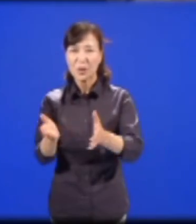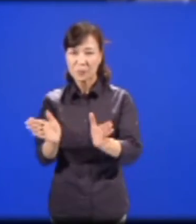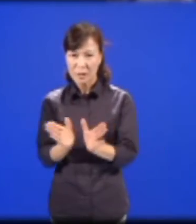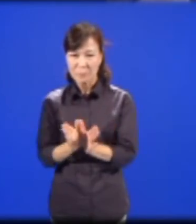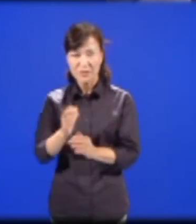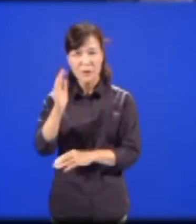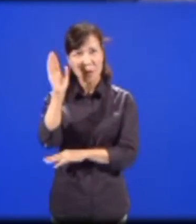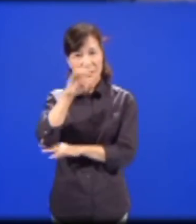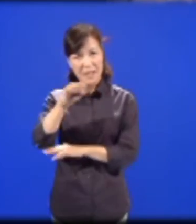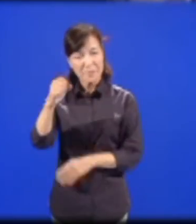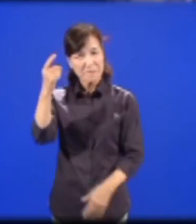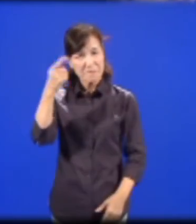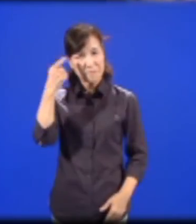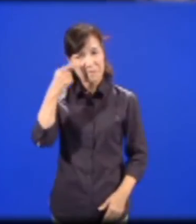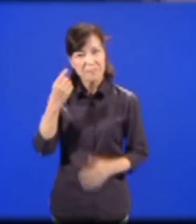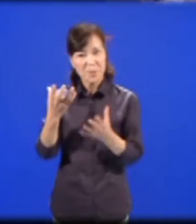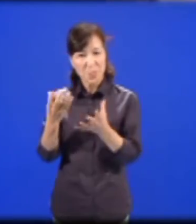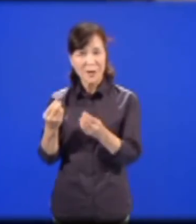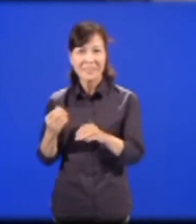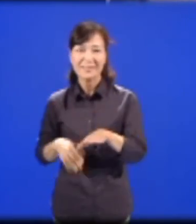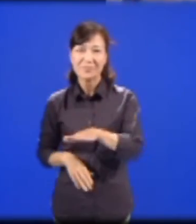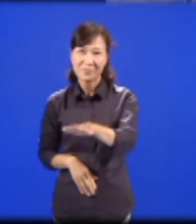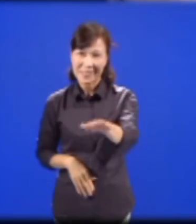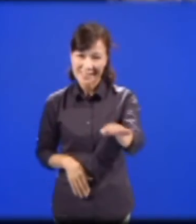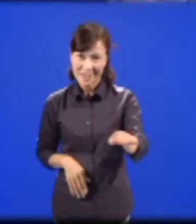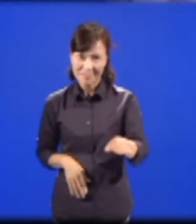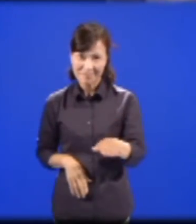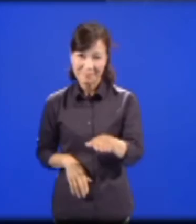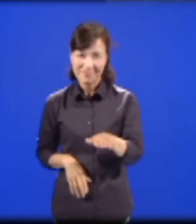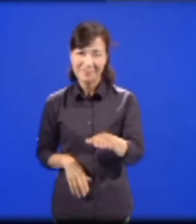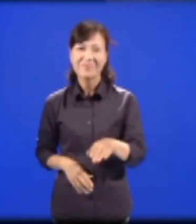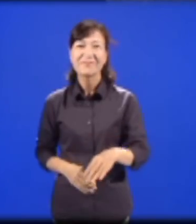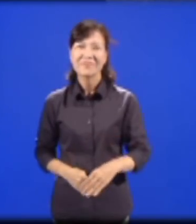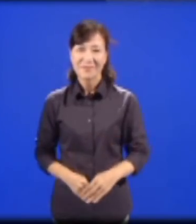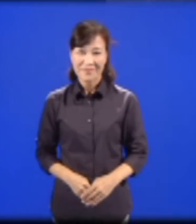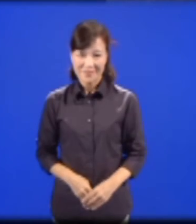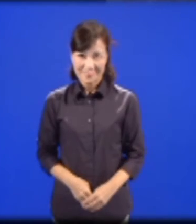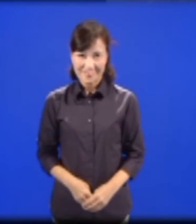者クラブっていう事業を終了した団体の一つなんですよ。